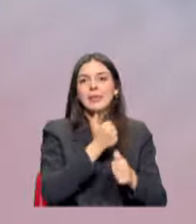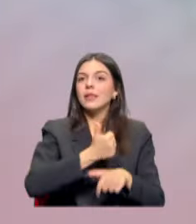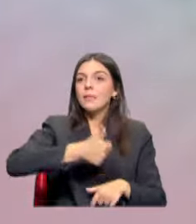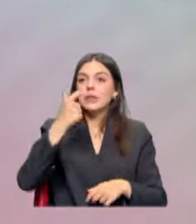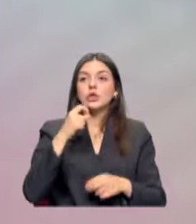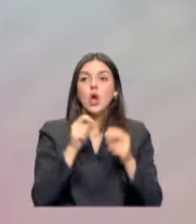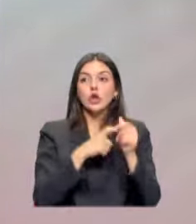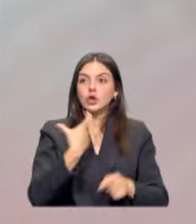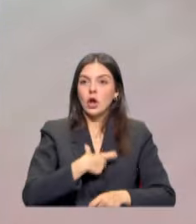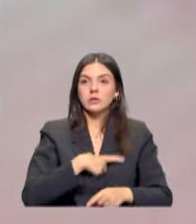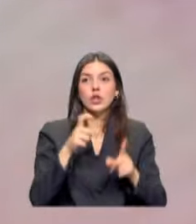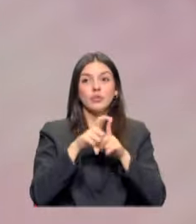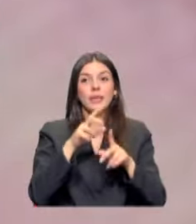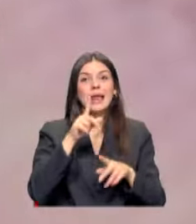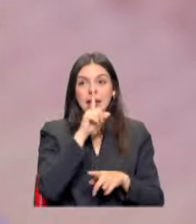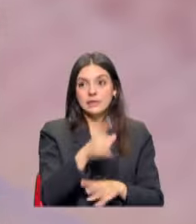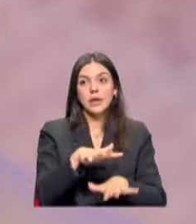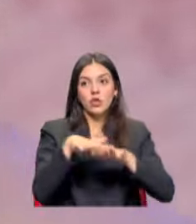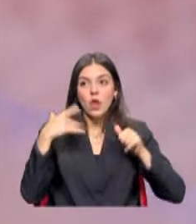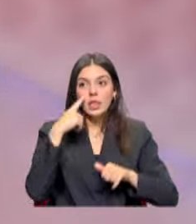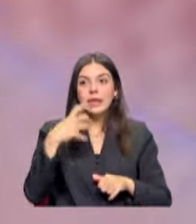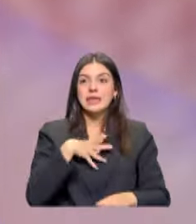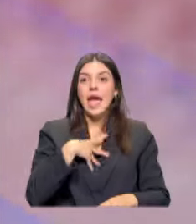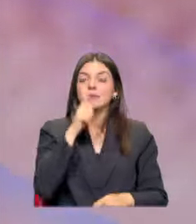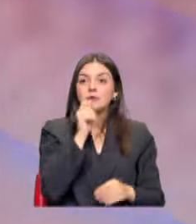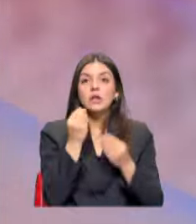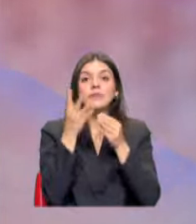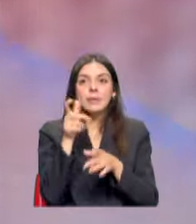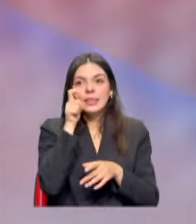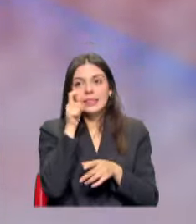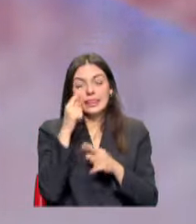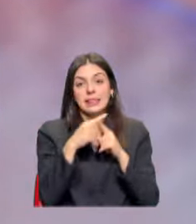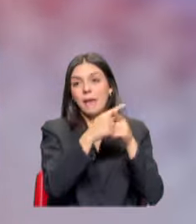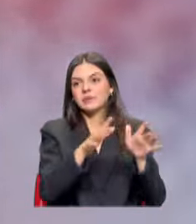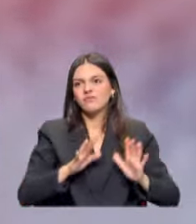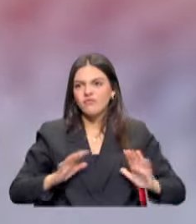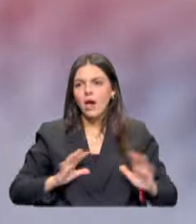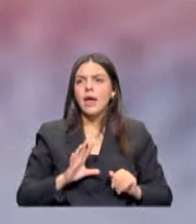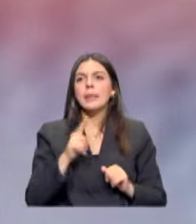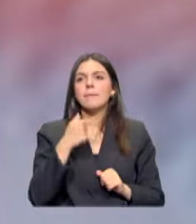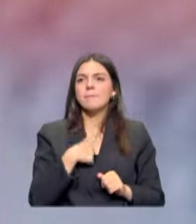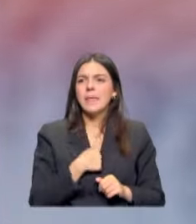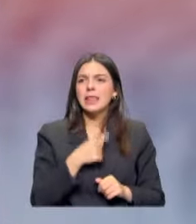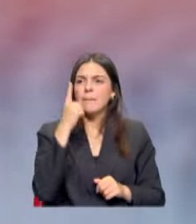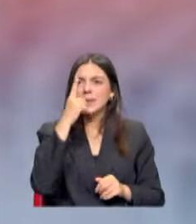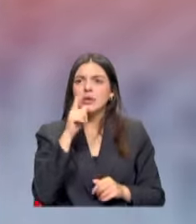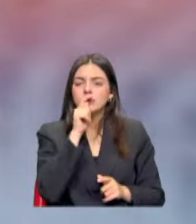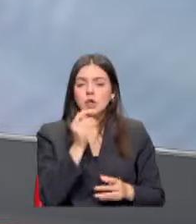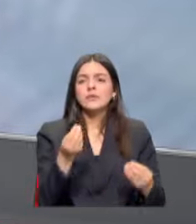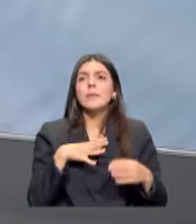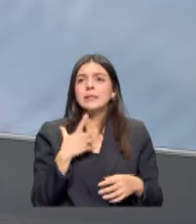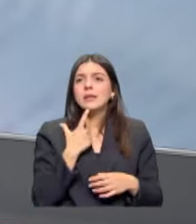Özel, Dumlupınar'daki resmi törenlerde kendisine söz verilmemesine tepki gösterdi. Özgür Özel, bana söz vermediniz